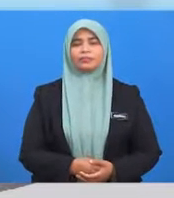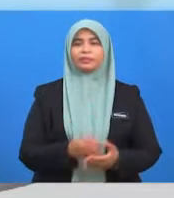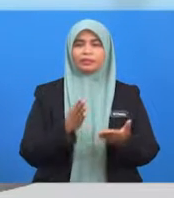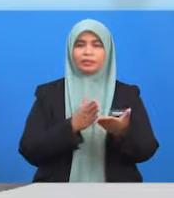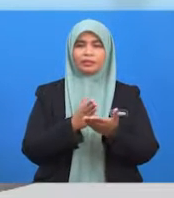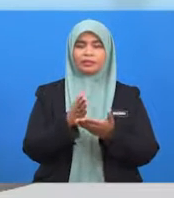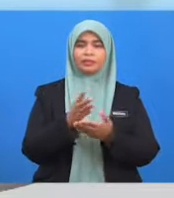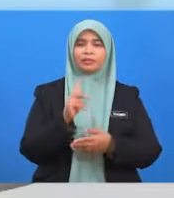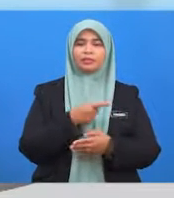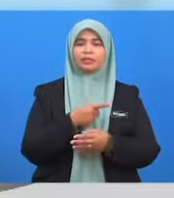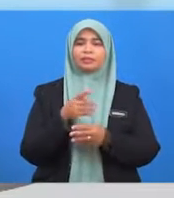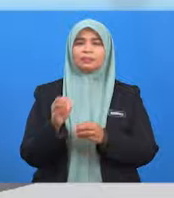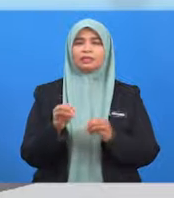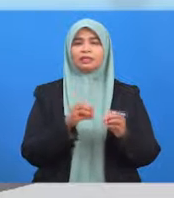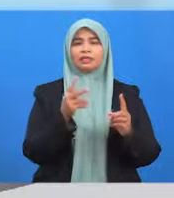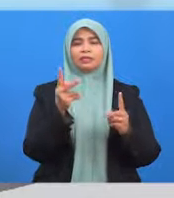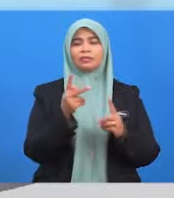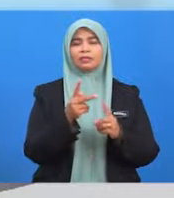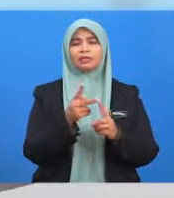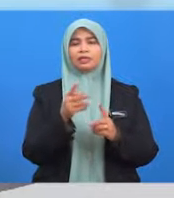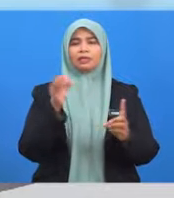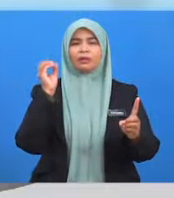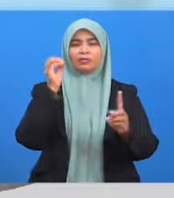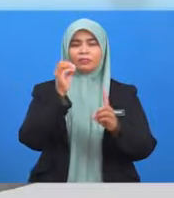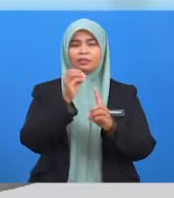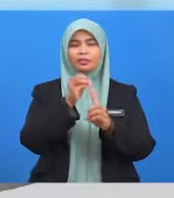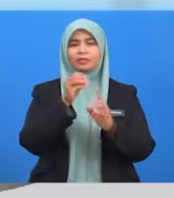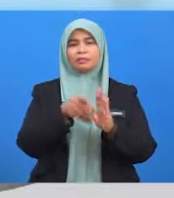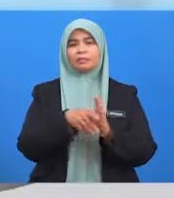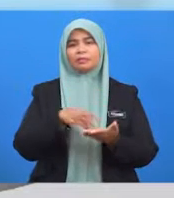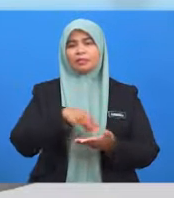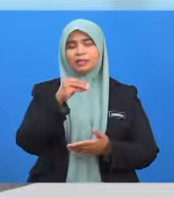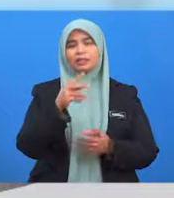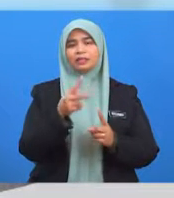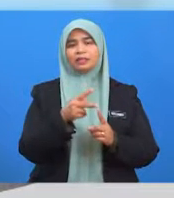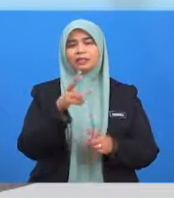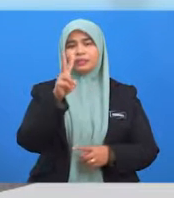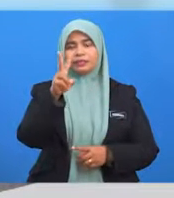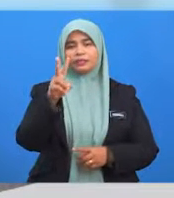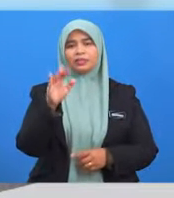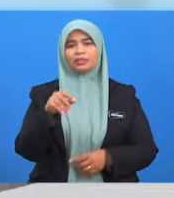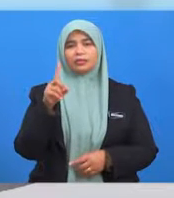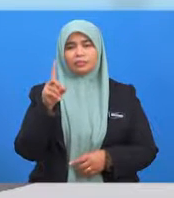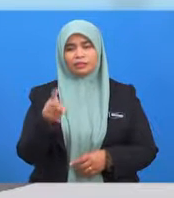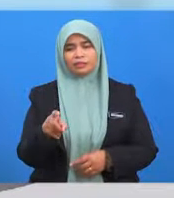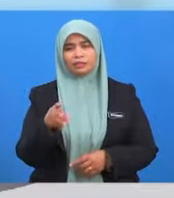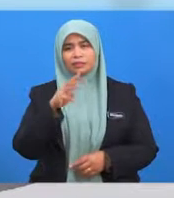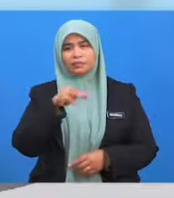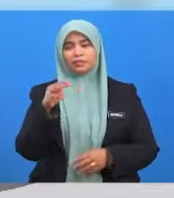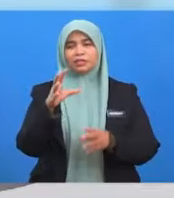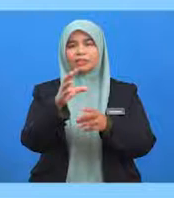Seterusnya, kita beralih kepada objektif pembelajaran kedua yang harus murid